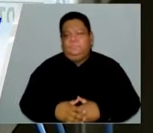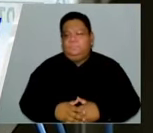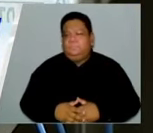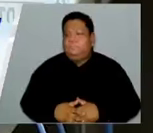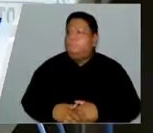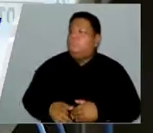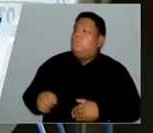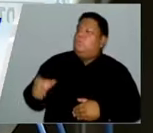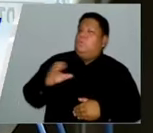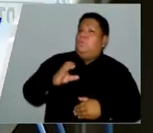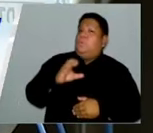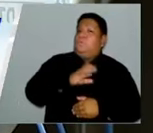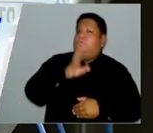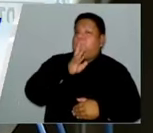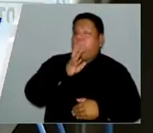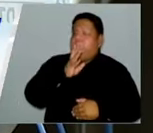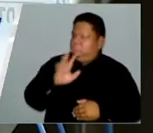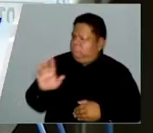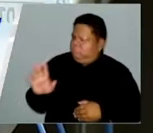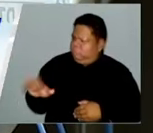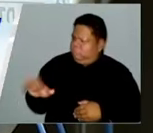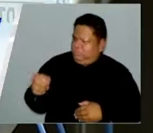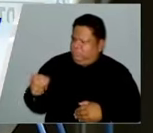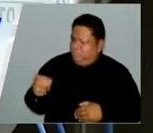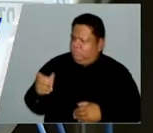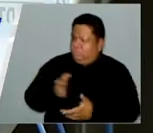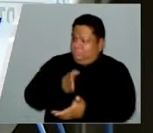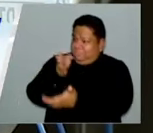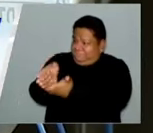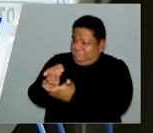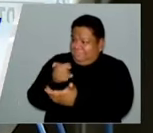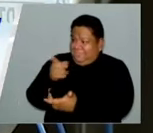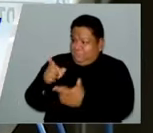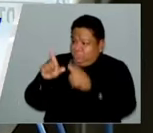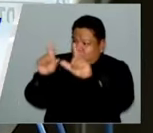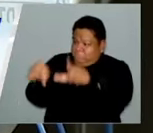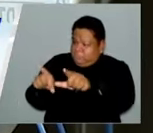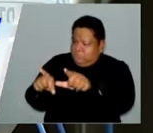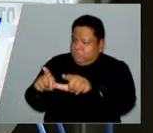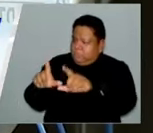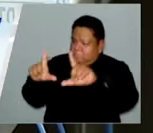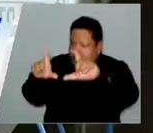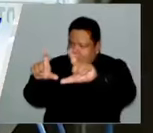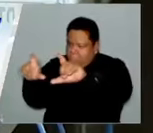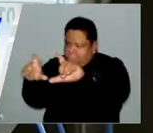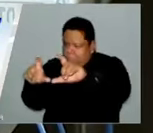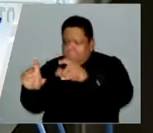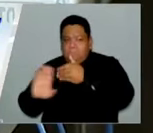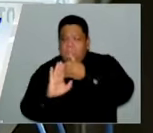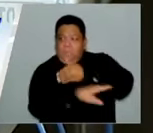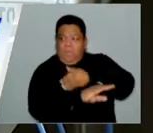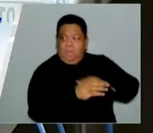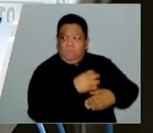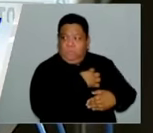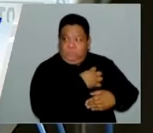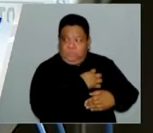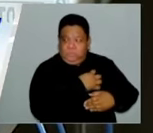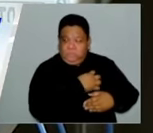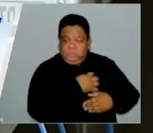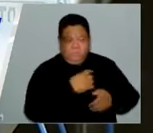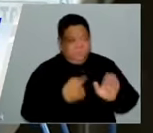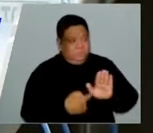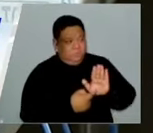kinuhanan ninyo ng pictures, tapos bumalik kayo sa police station, ipinakita sa